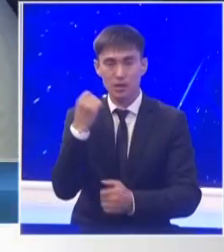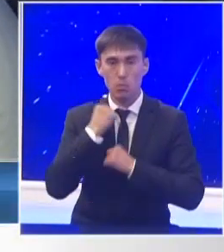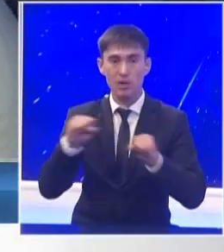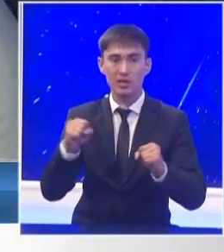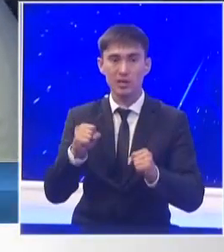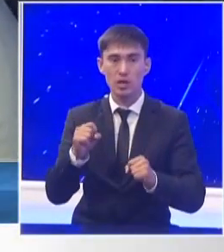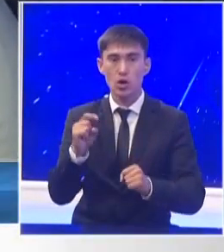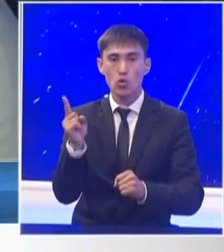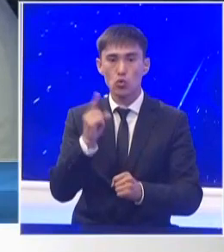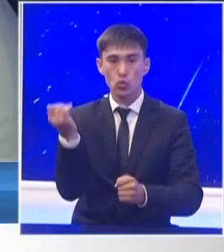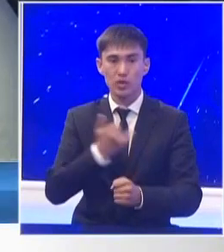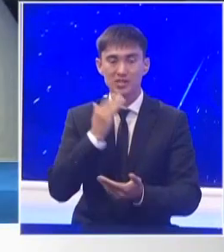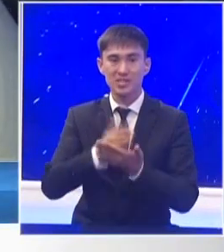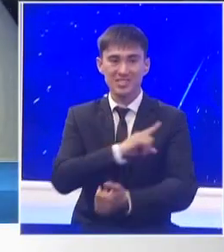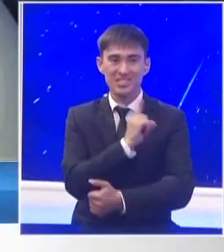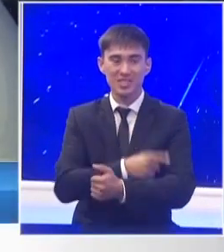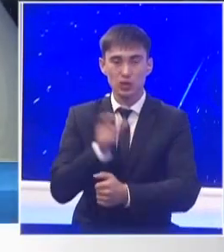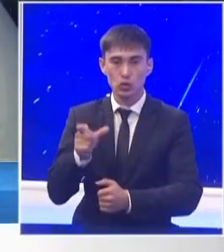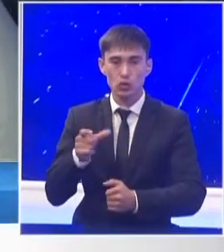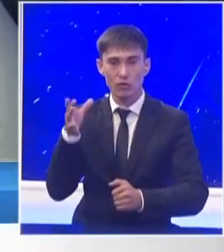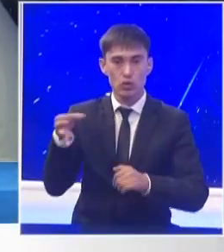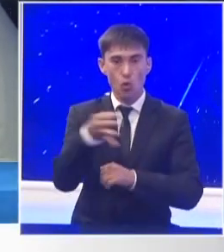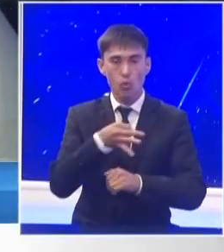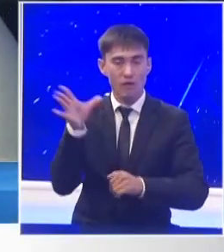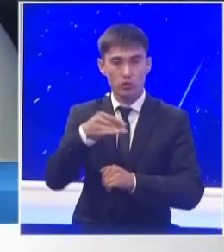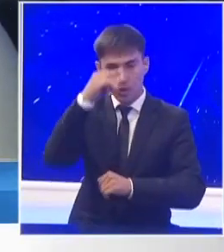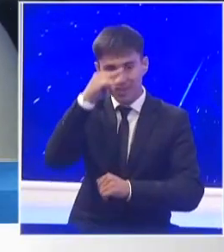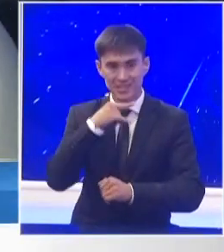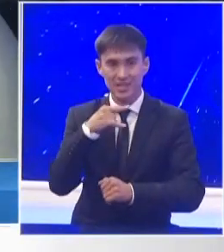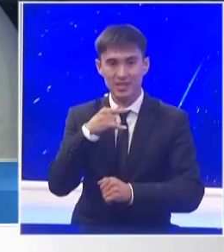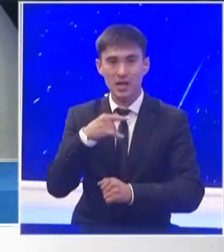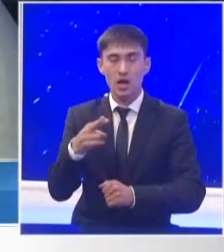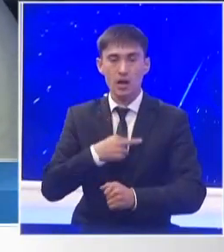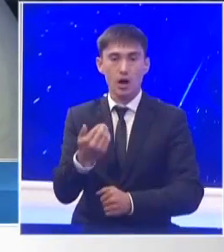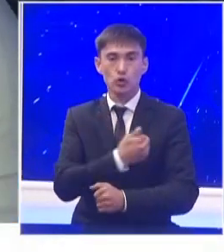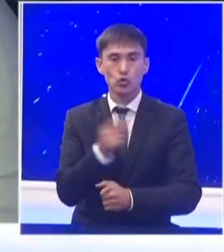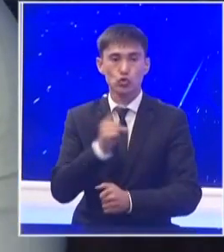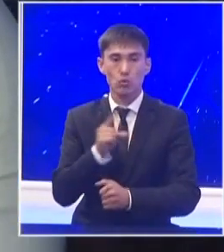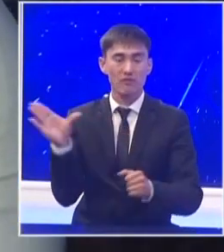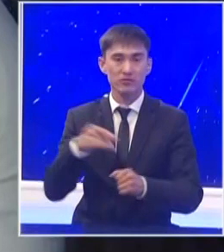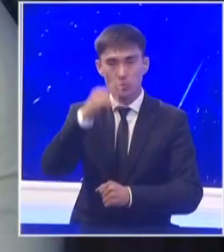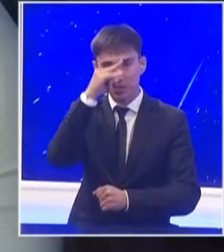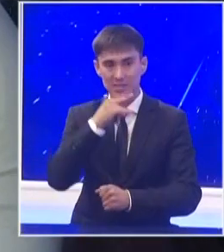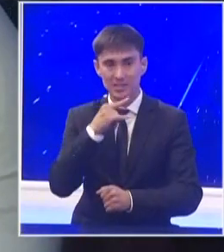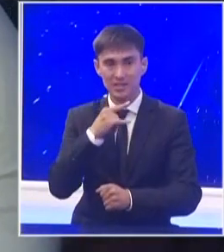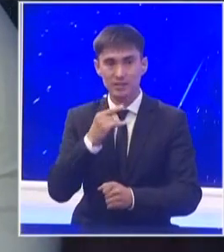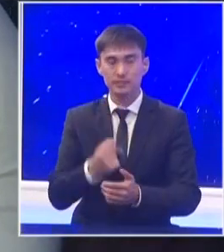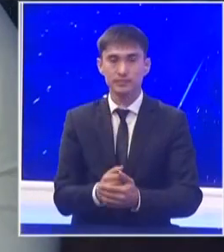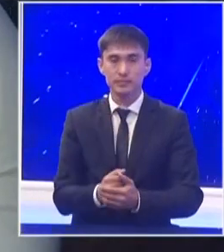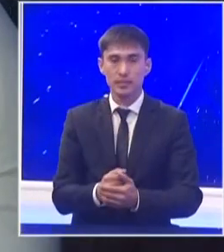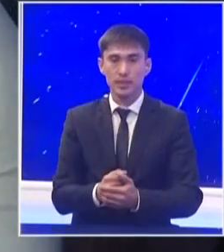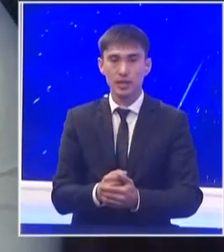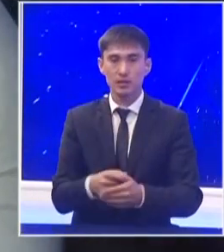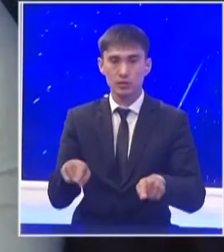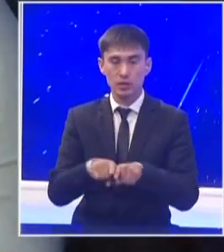нас есть очень сильные люди, не только в нашей области, во всем Казахстане. Я хочу, чтобы во всем Казахстане как бы это развивалось, чтобы